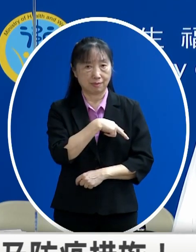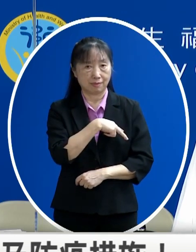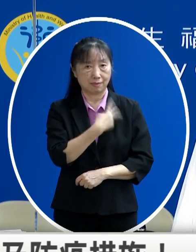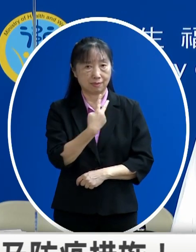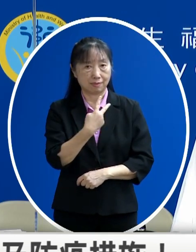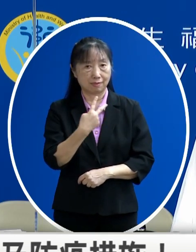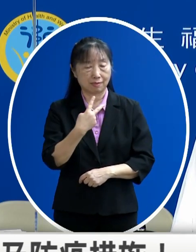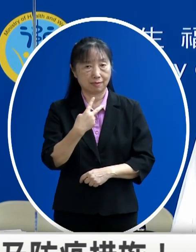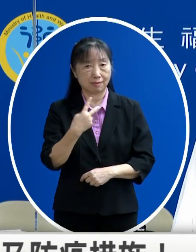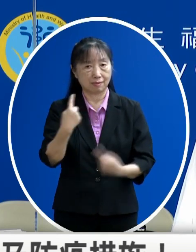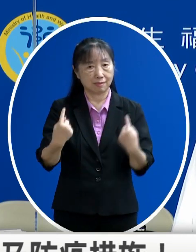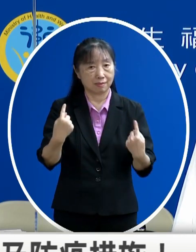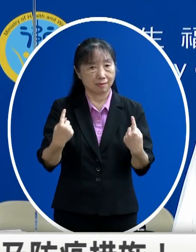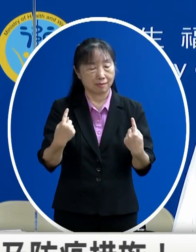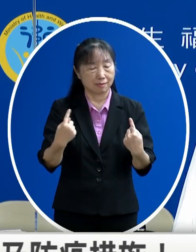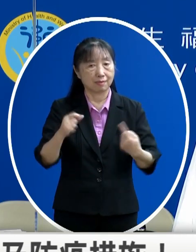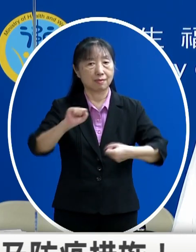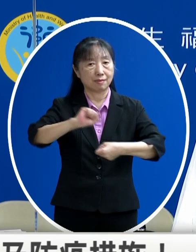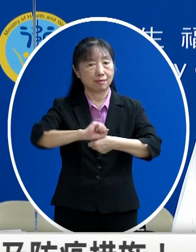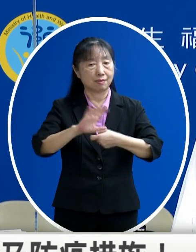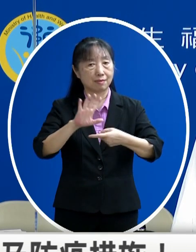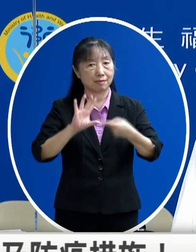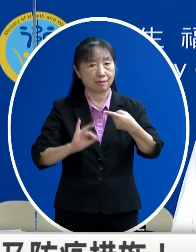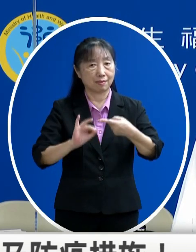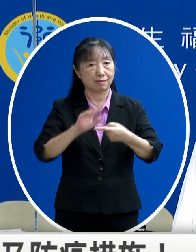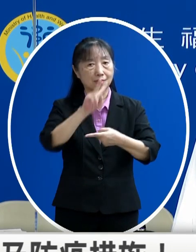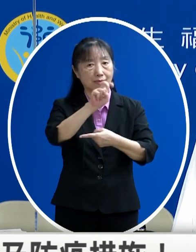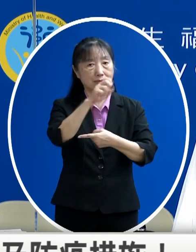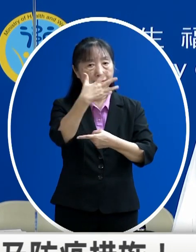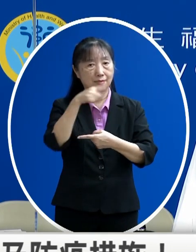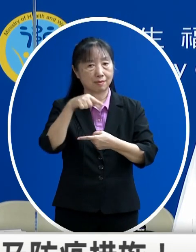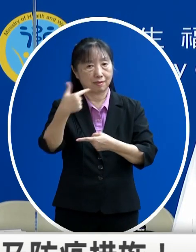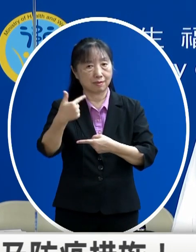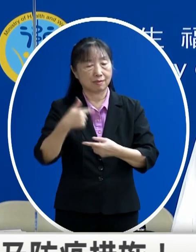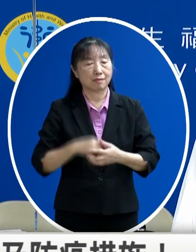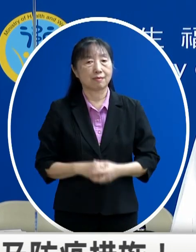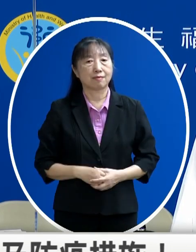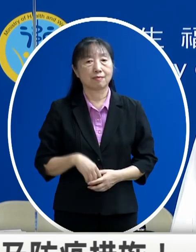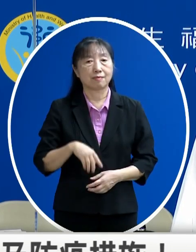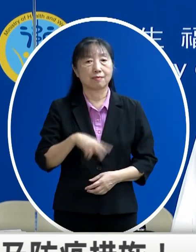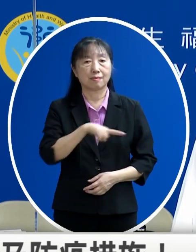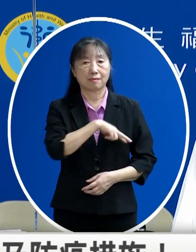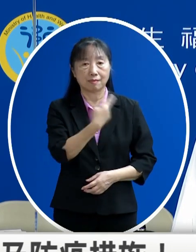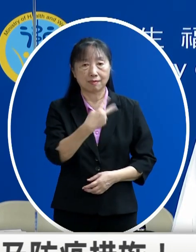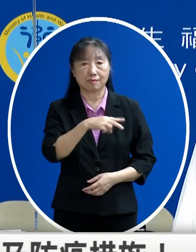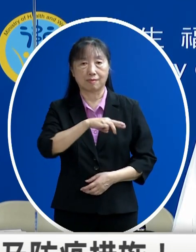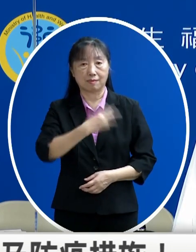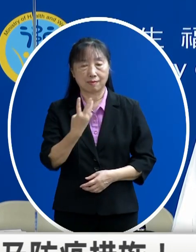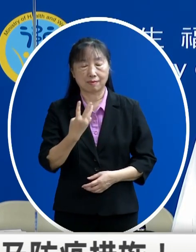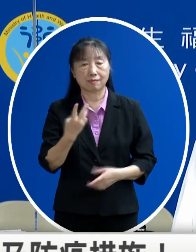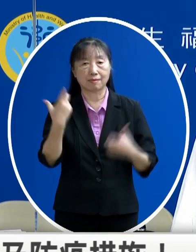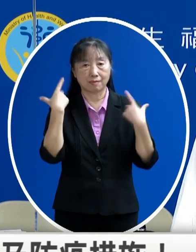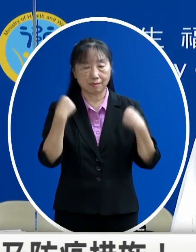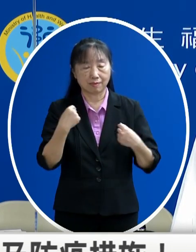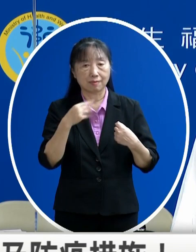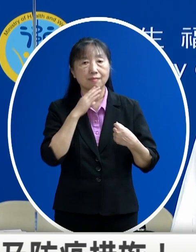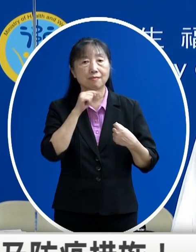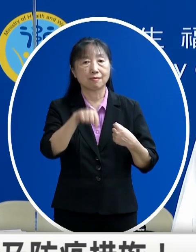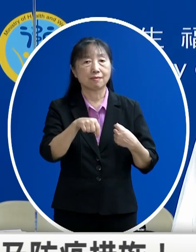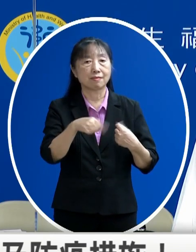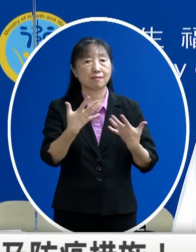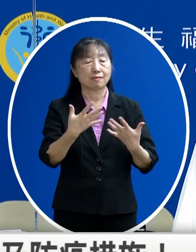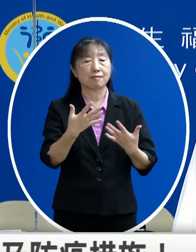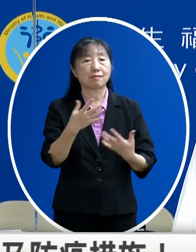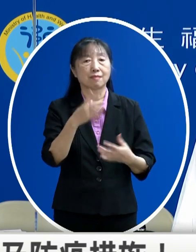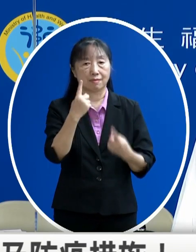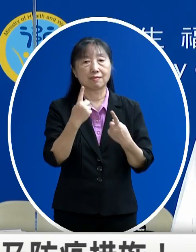上周相比啊，是增加了28.6%哦。那周二跟周三本来是一周比较多